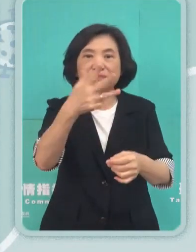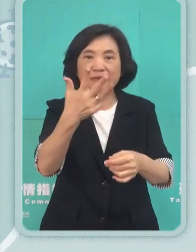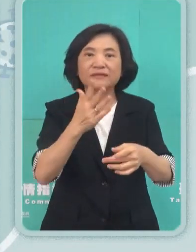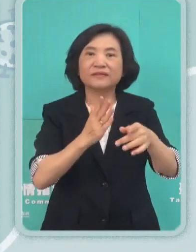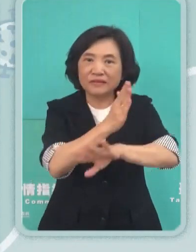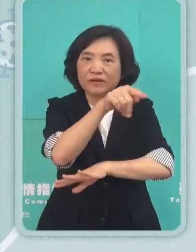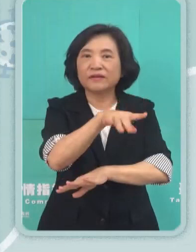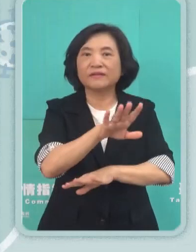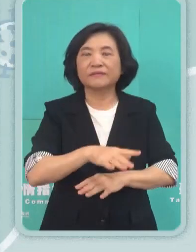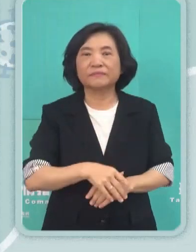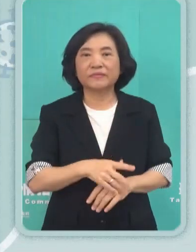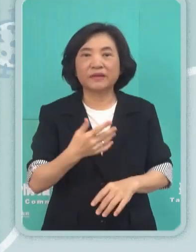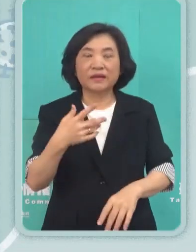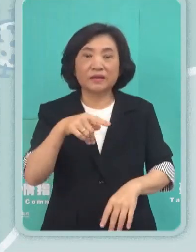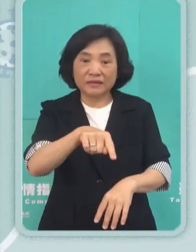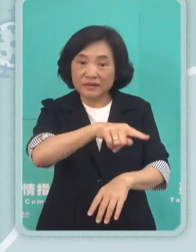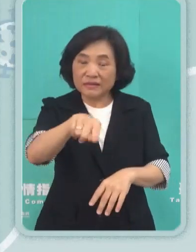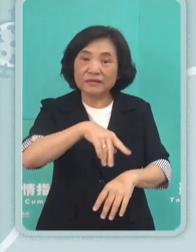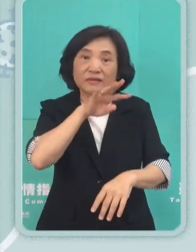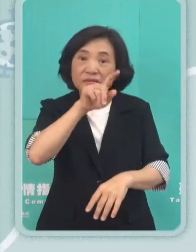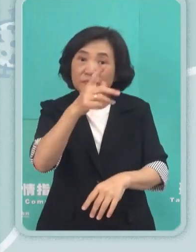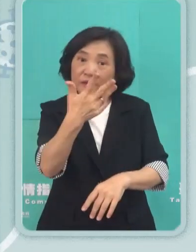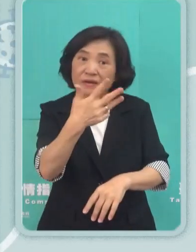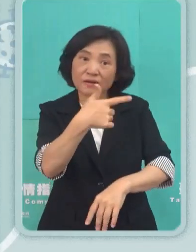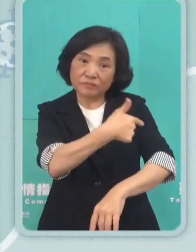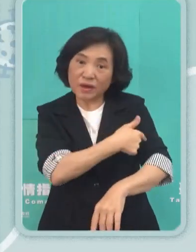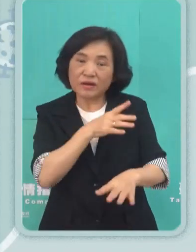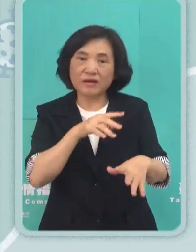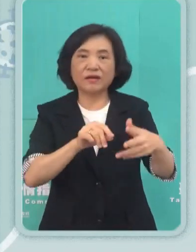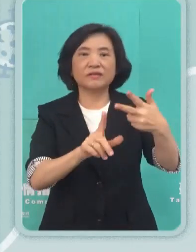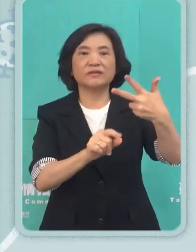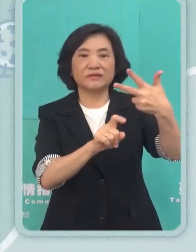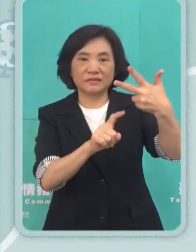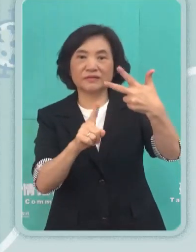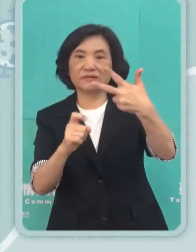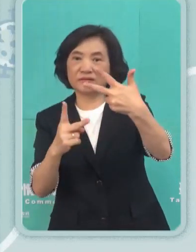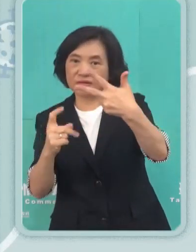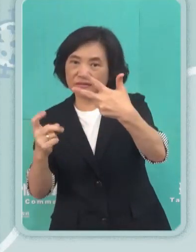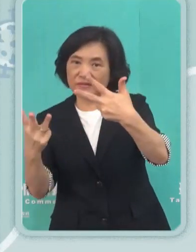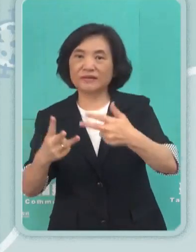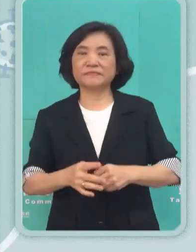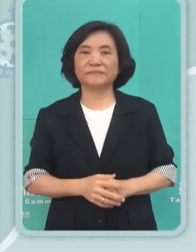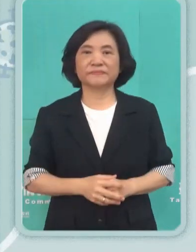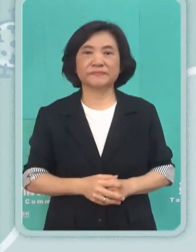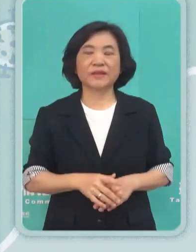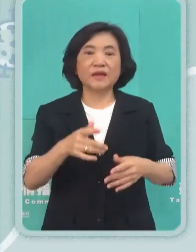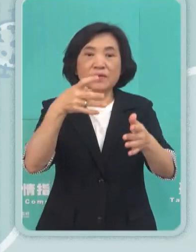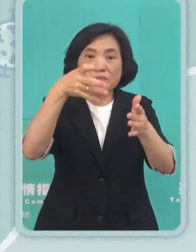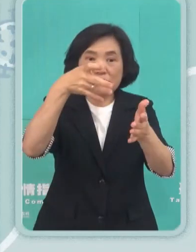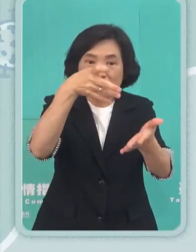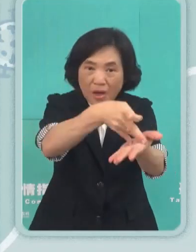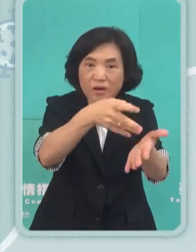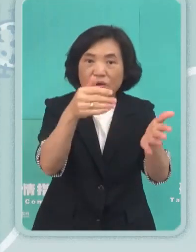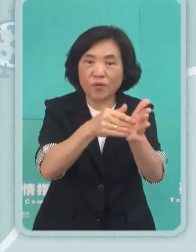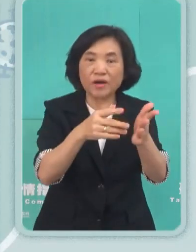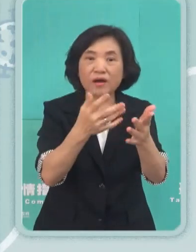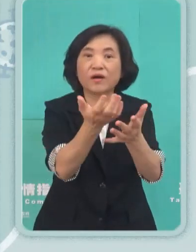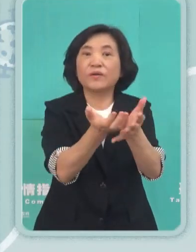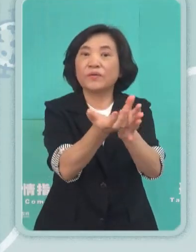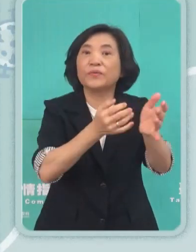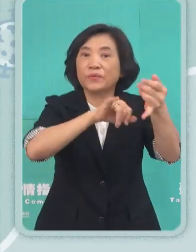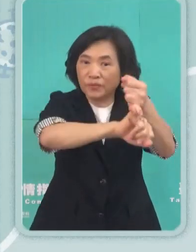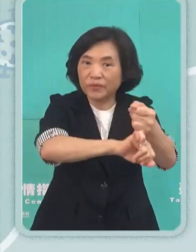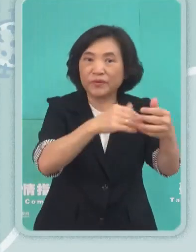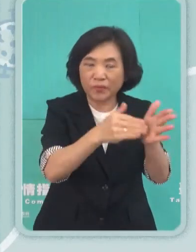上。那接种的日期就7月11哈到7月13，反正你上去预约，你知道你自己挑时间、挑地点哦，